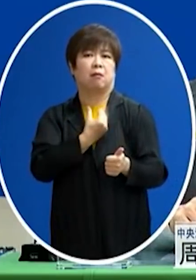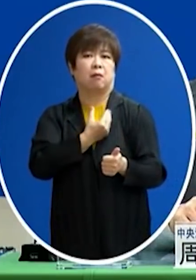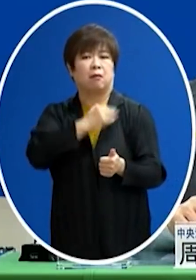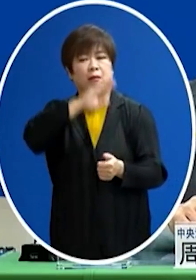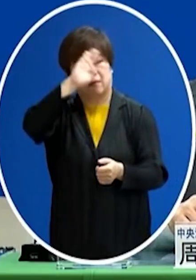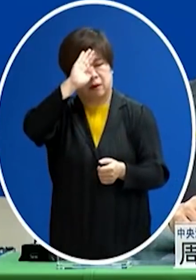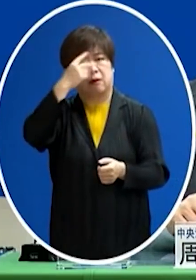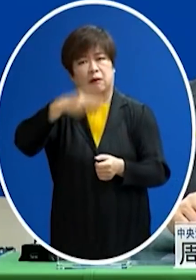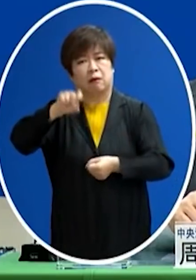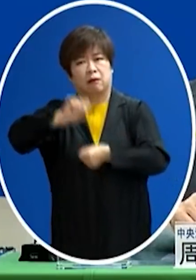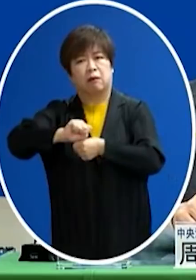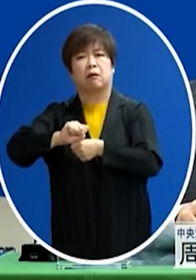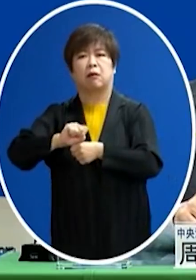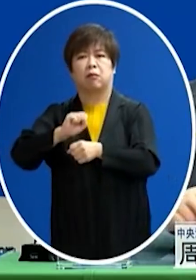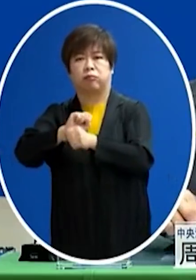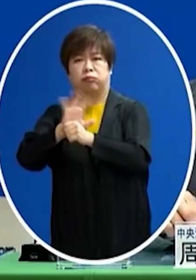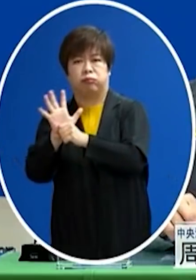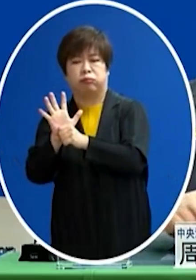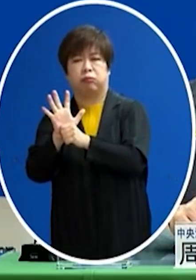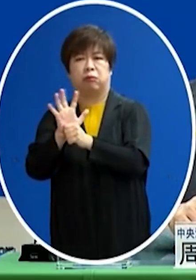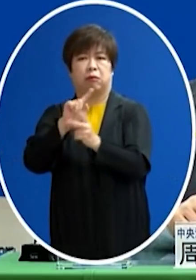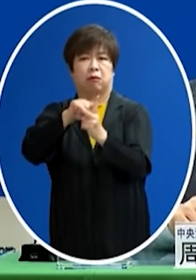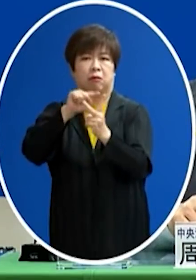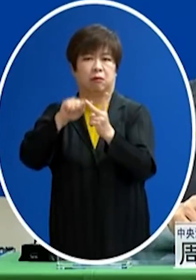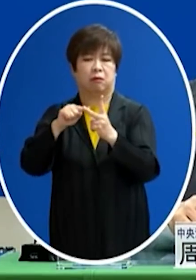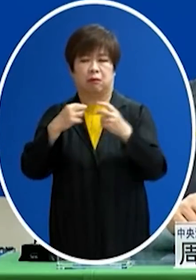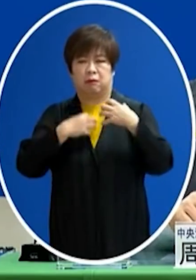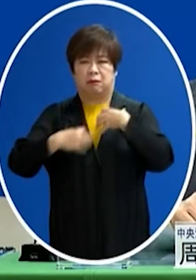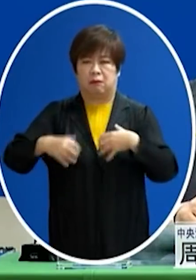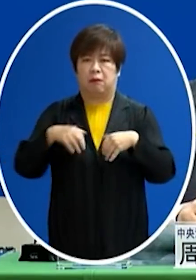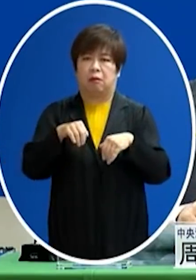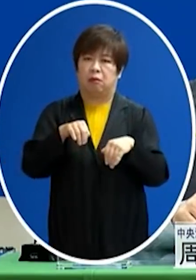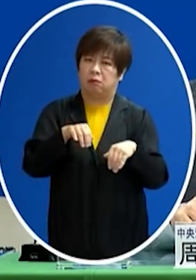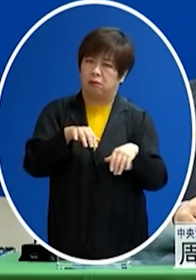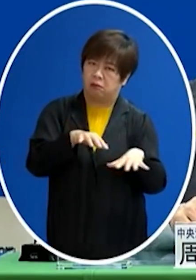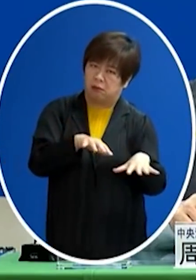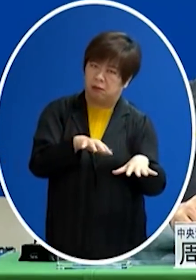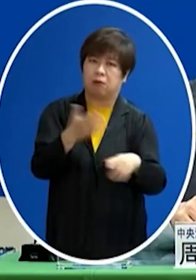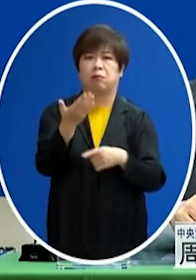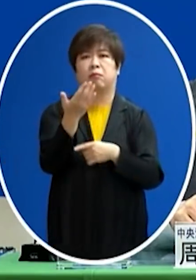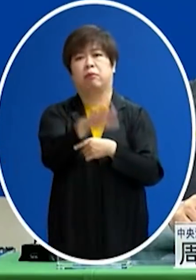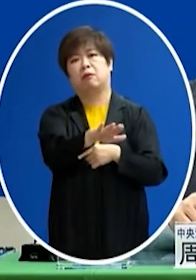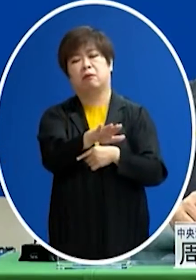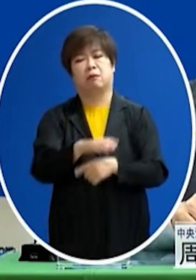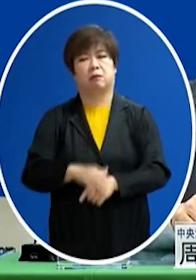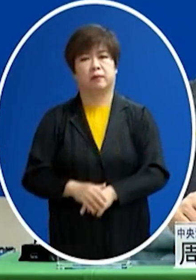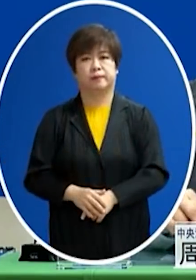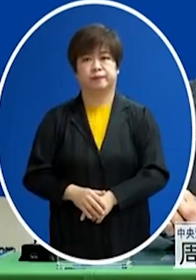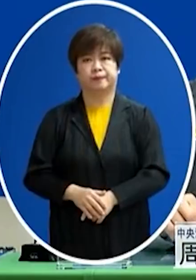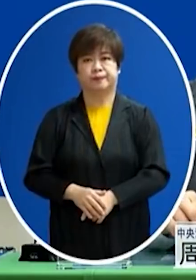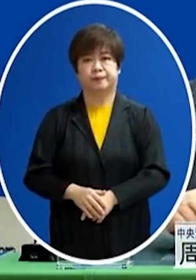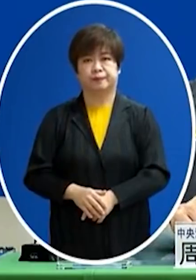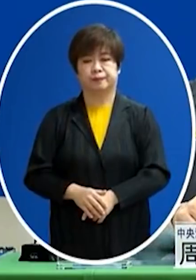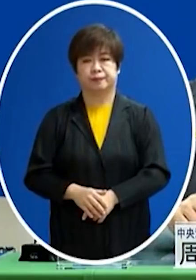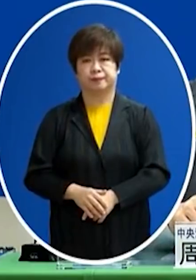病又并发新冠肺炎而出现多重器官衰竭而过世，那